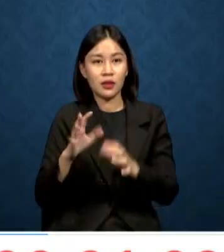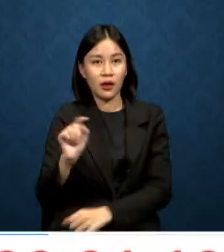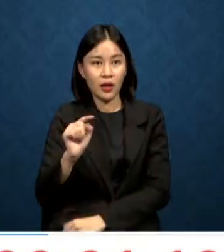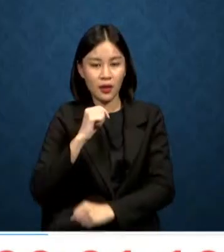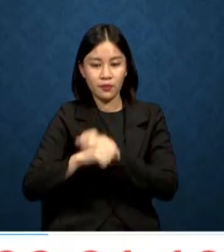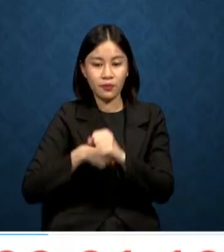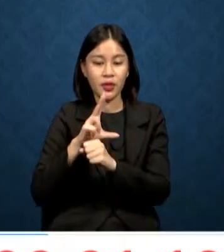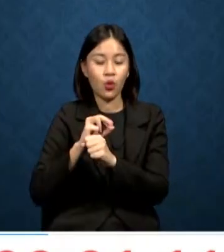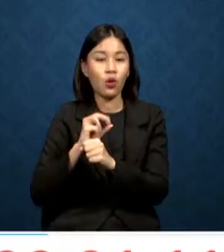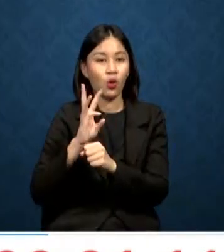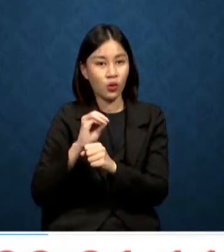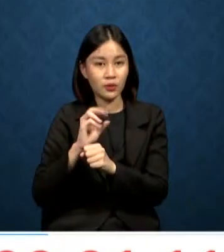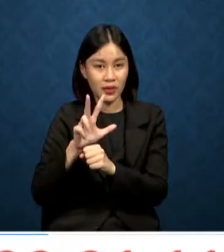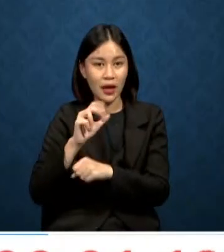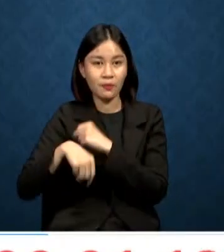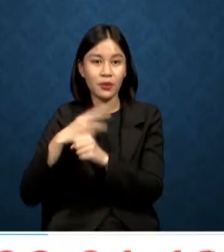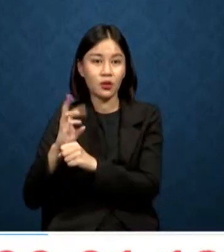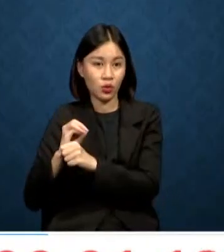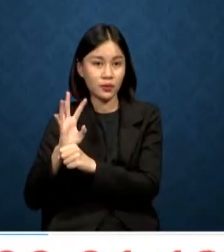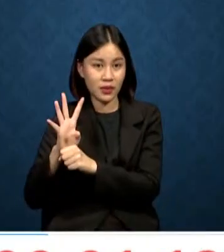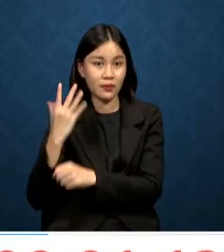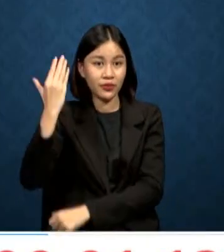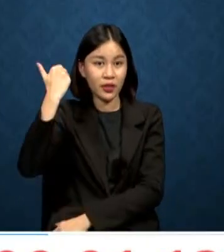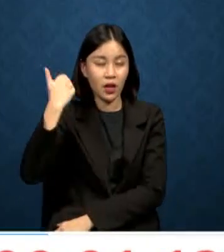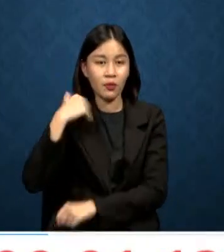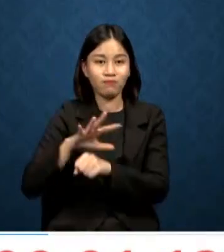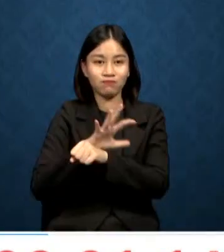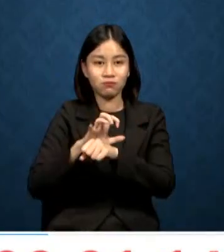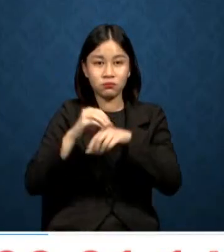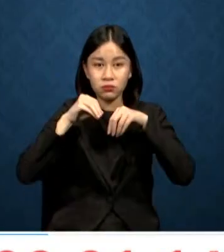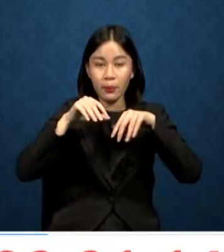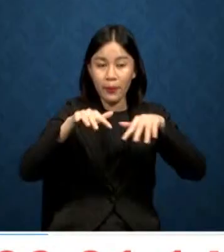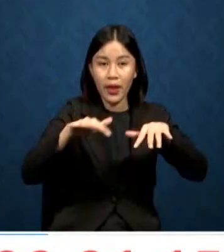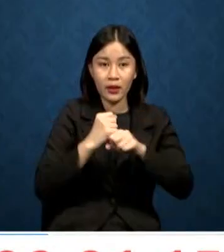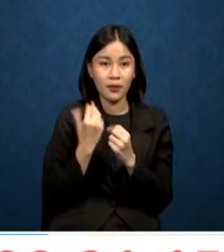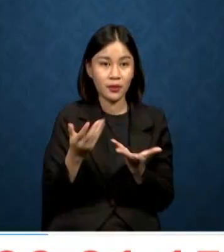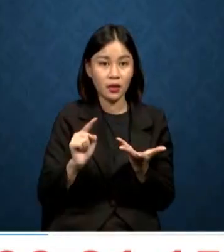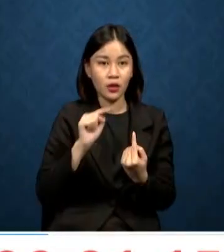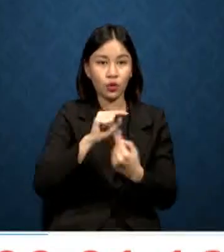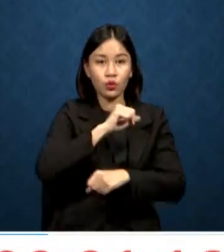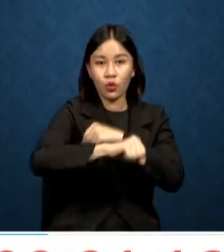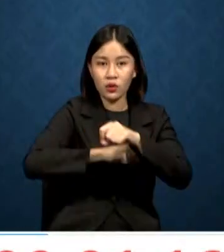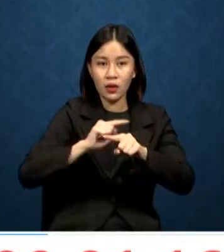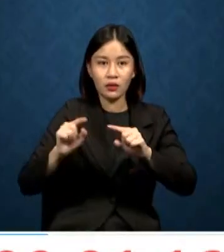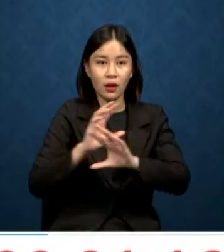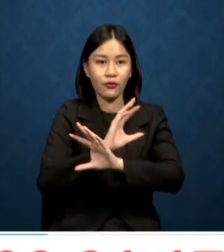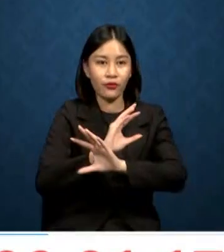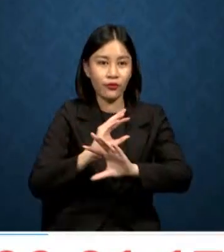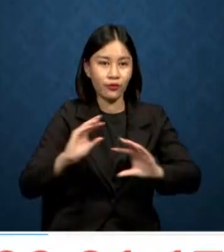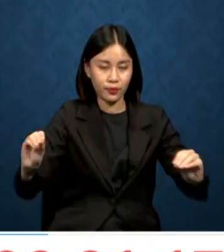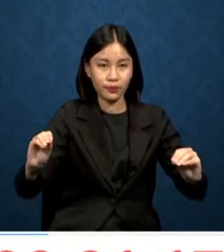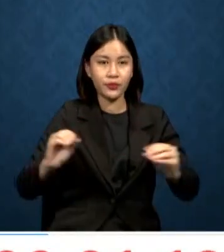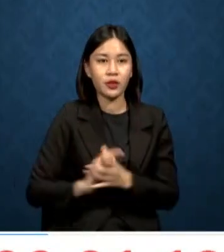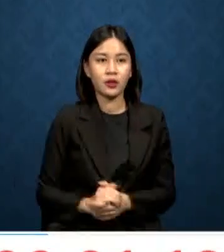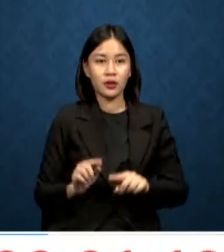มื่อปี63 64มีโควิดนะครับทำให้การก่อสร้างก็สลิปมาเรื่อยนะครับ